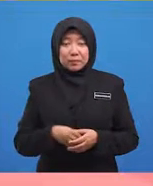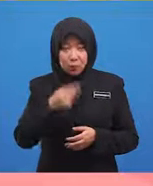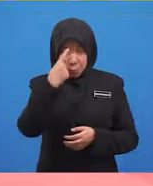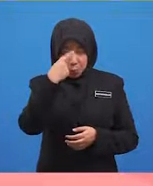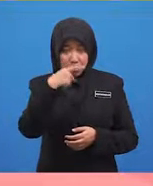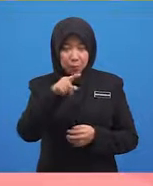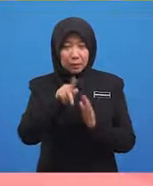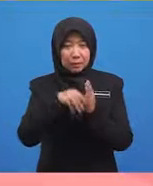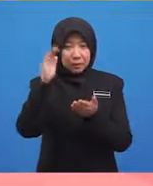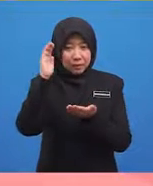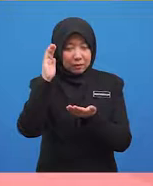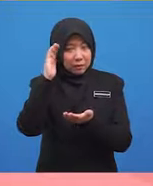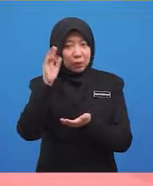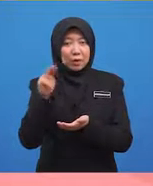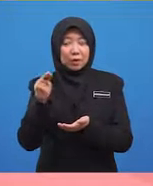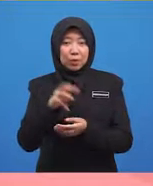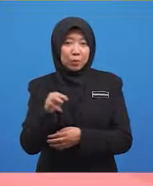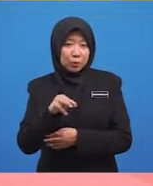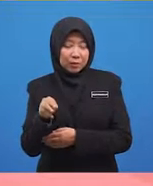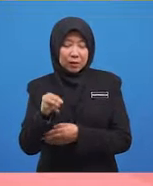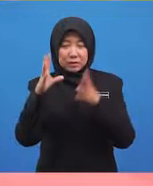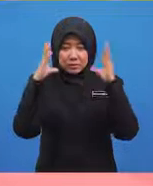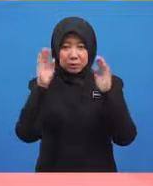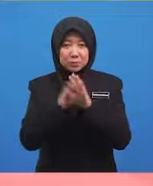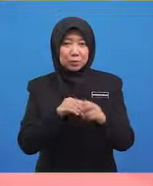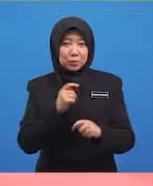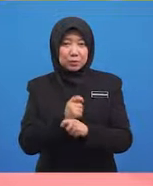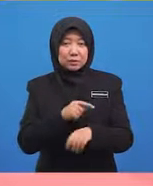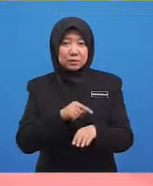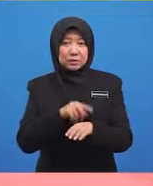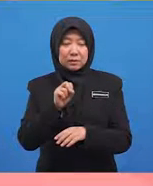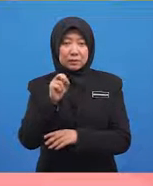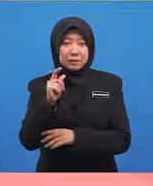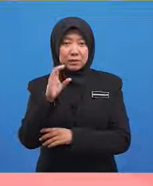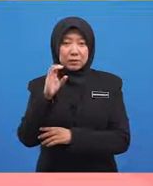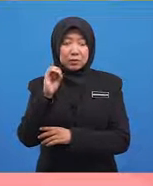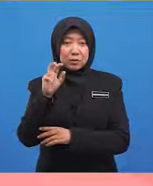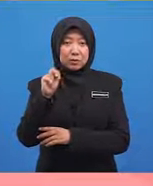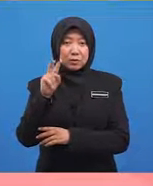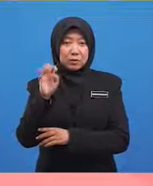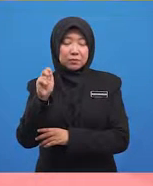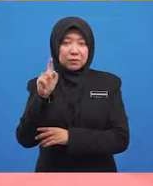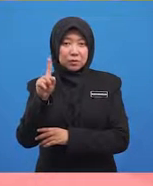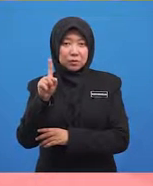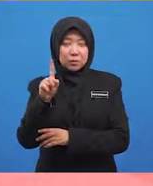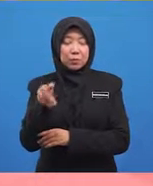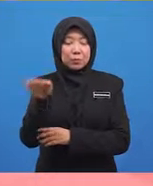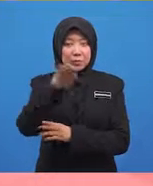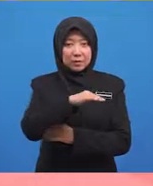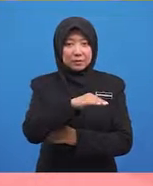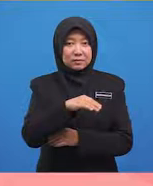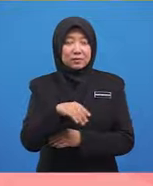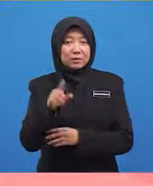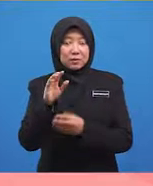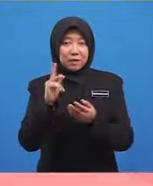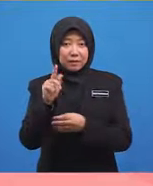Untuk pengetahuan murid-murid, cikgu bertugas di SK Konven 1 Bukit Nanas, Kuala Lumpur.